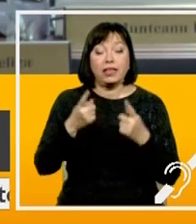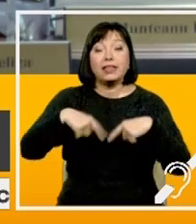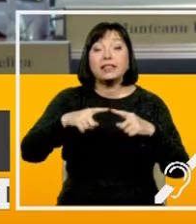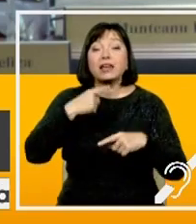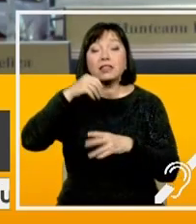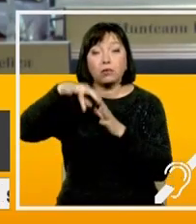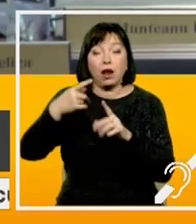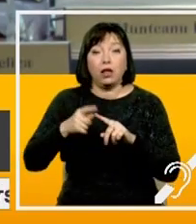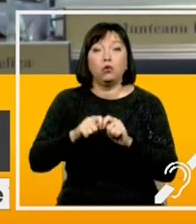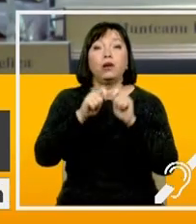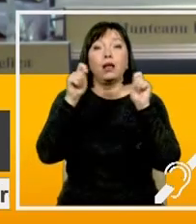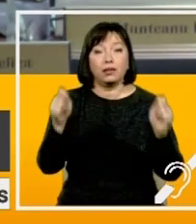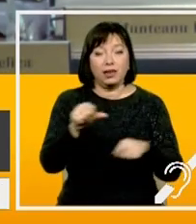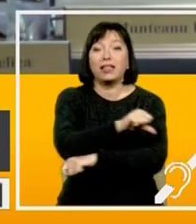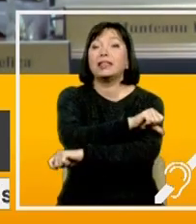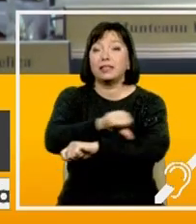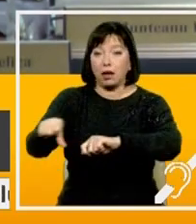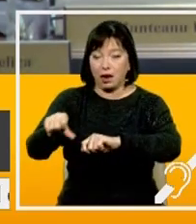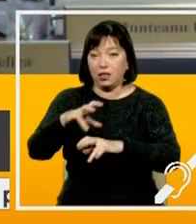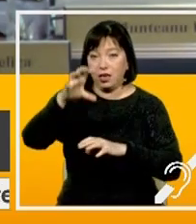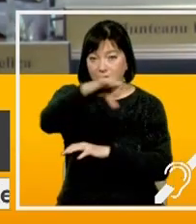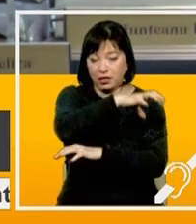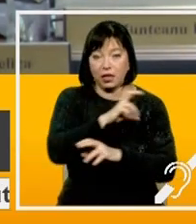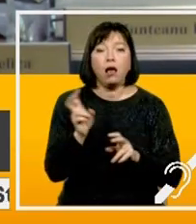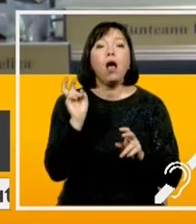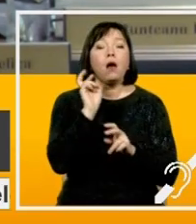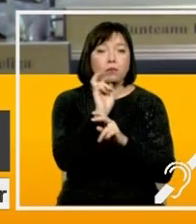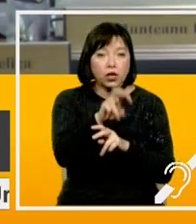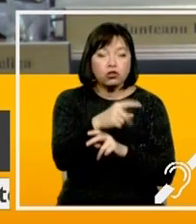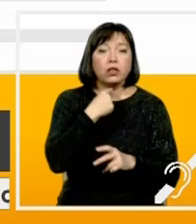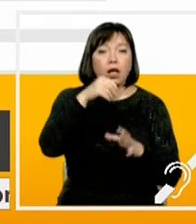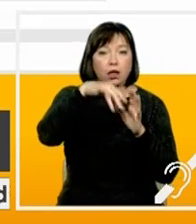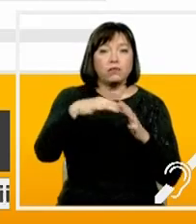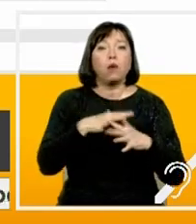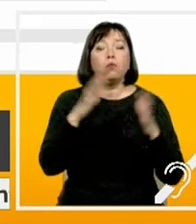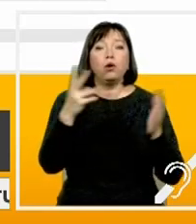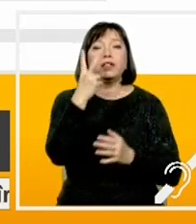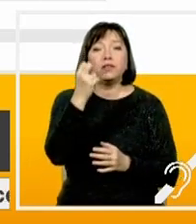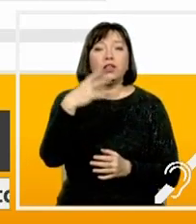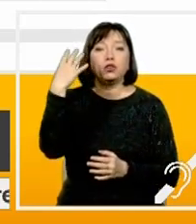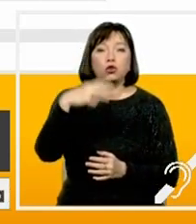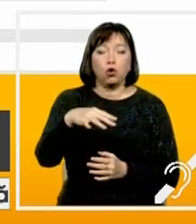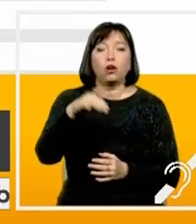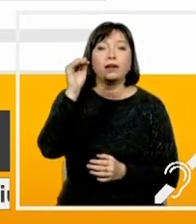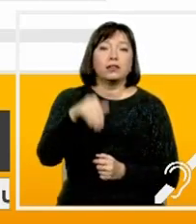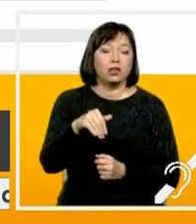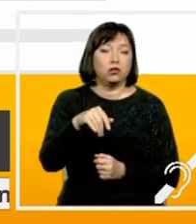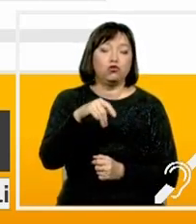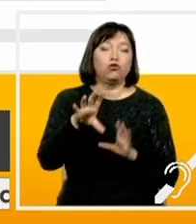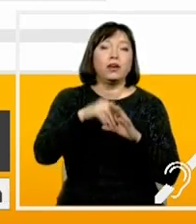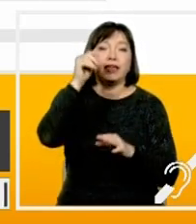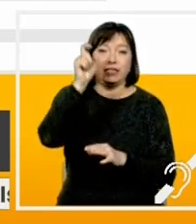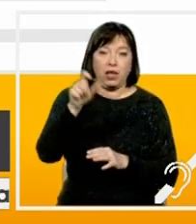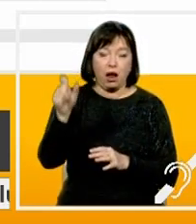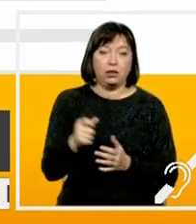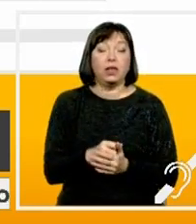votare deschise peste hotarele țării s-au prezentat la urne peste 240.000 de